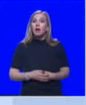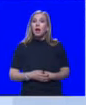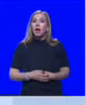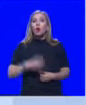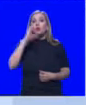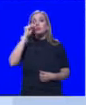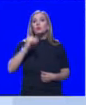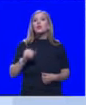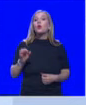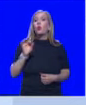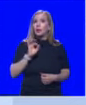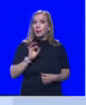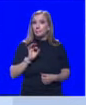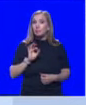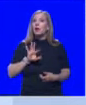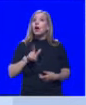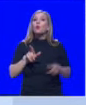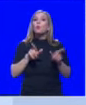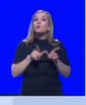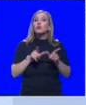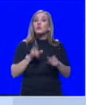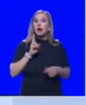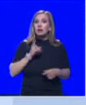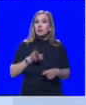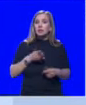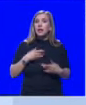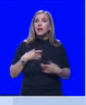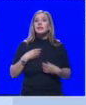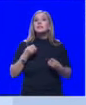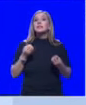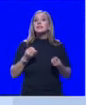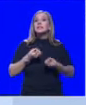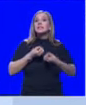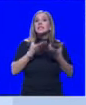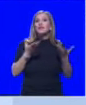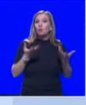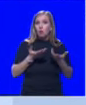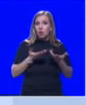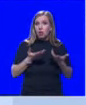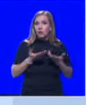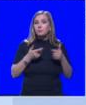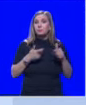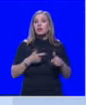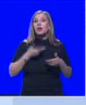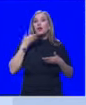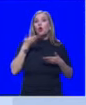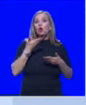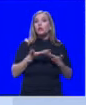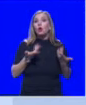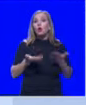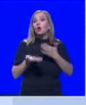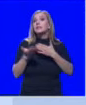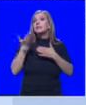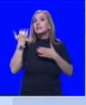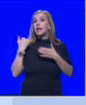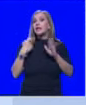Господин Андай, ако Мустафа Карадайъ е символа на лозунга, както вие казахте, кой стои